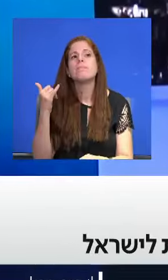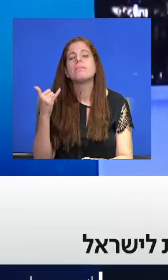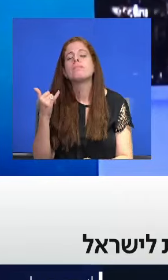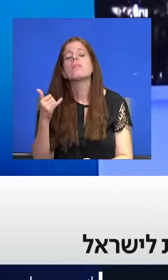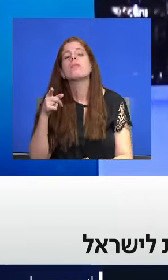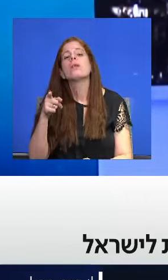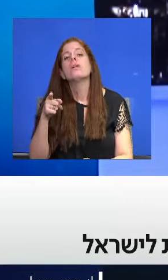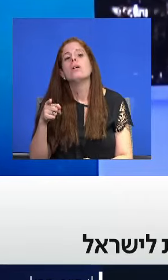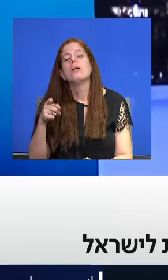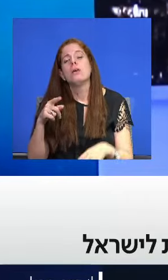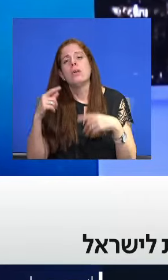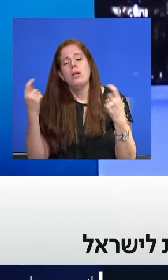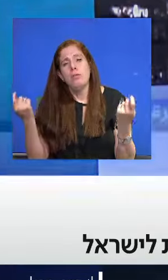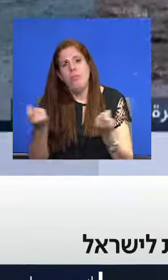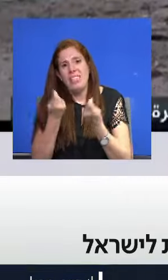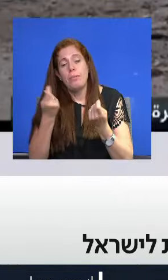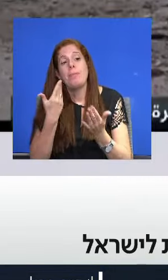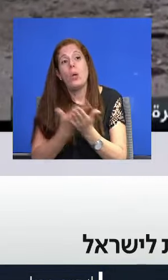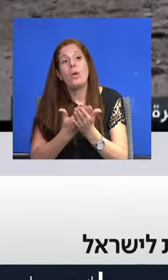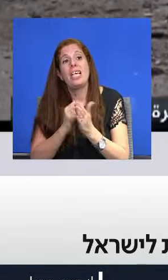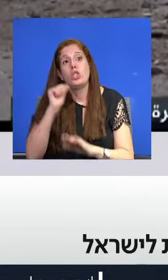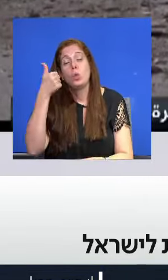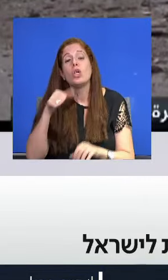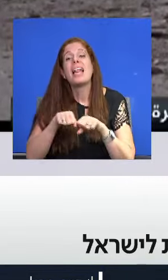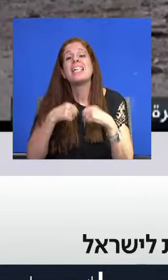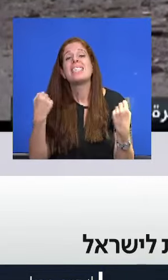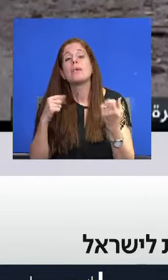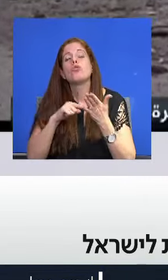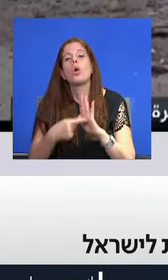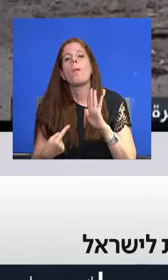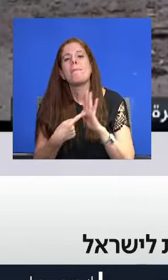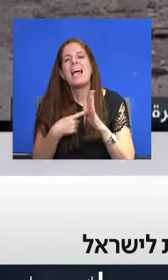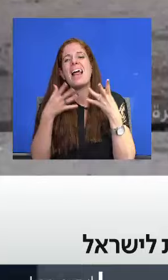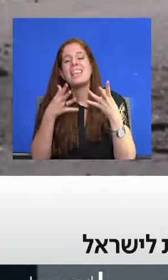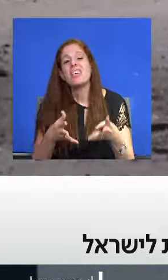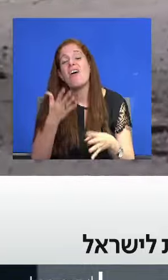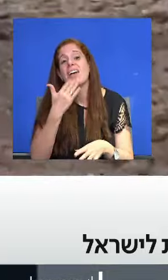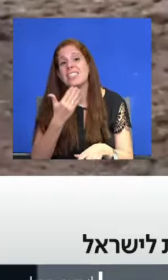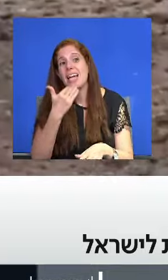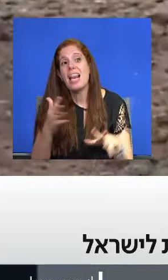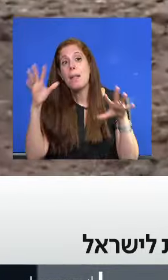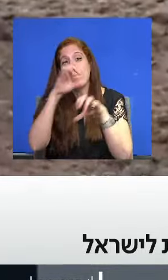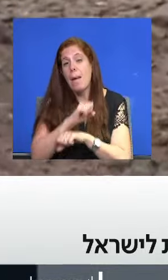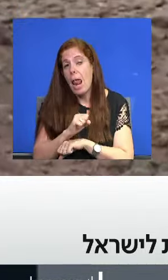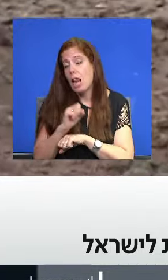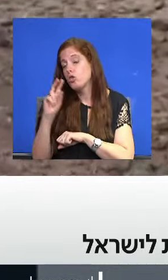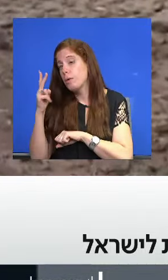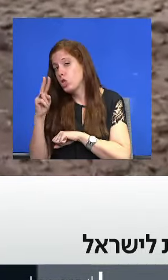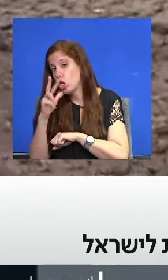סאנה, מפרסמת תיעוד ראשון של הנזקים שנגרמו כתוצאה מהתקיפה הישראלית בלילה שבין שני לשלישי